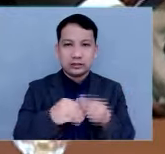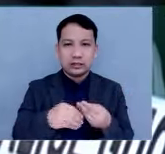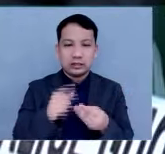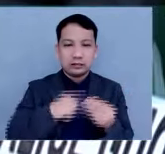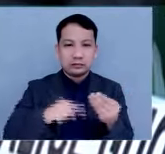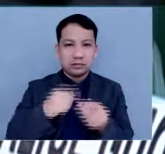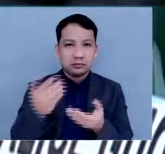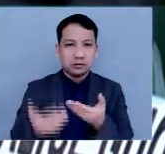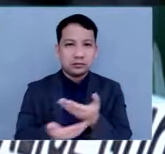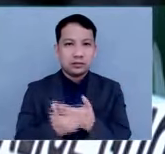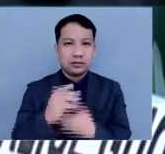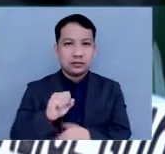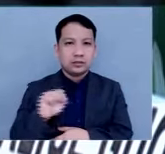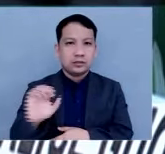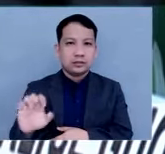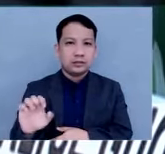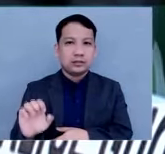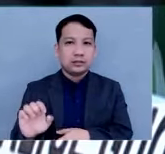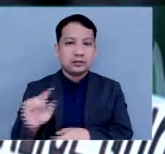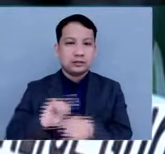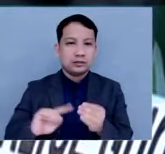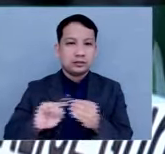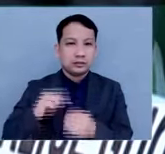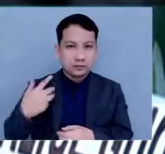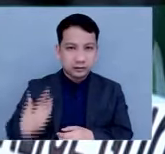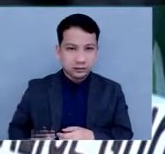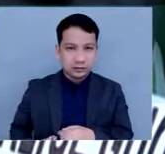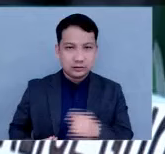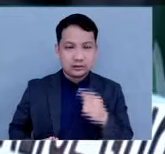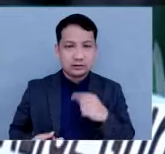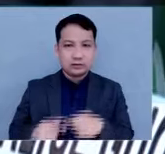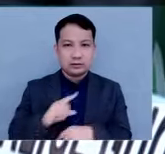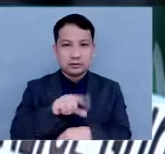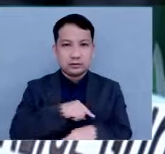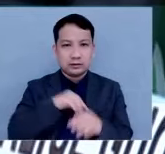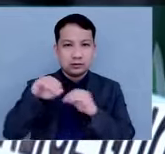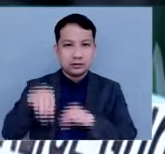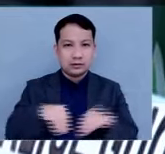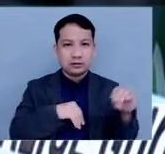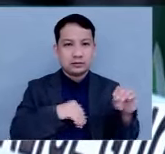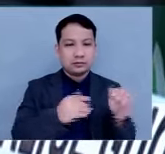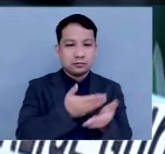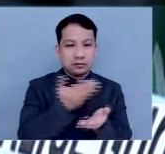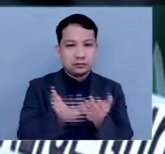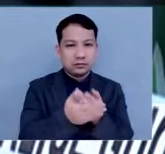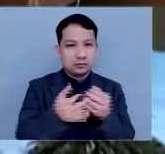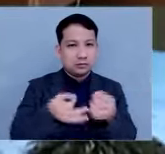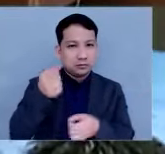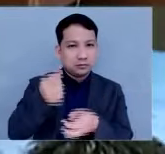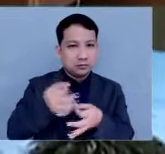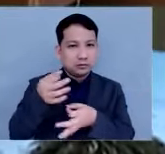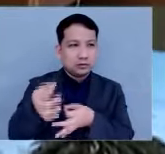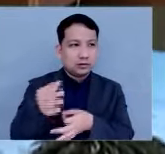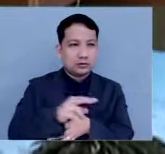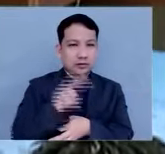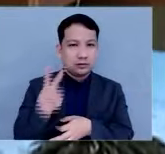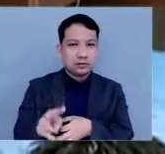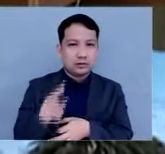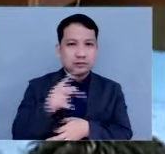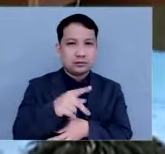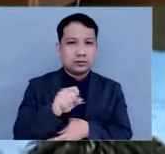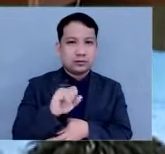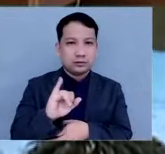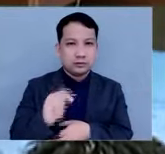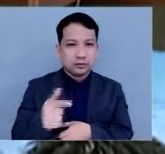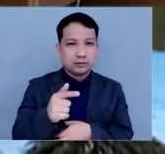mga kaso laban sa kanya gaya ng graft at qualified human trafficking na nakabinbin pa sa mga korte sa Valenzuela at Pasig. Ayon pa